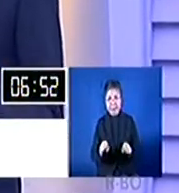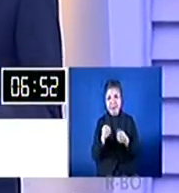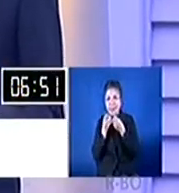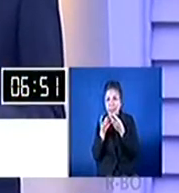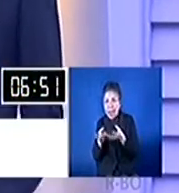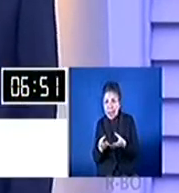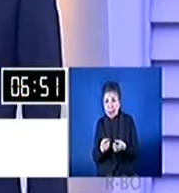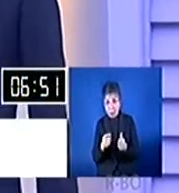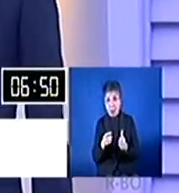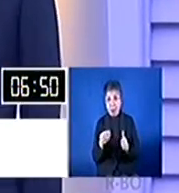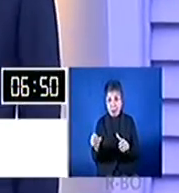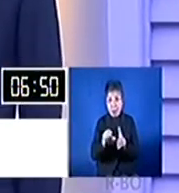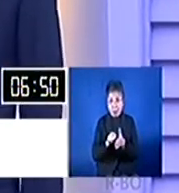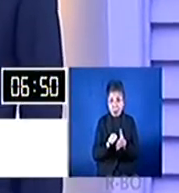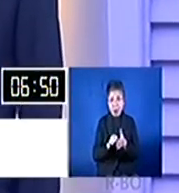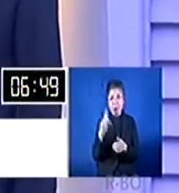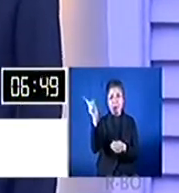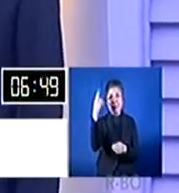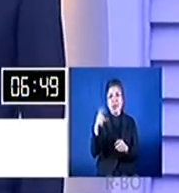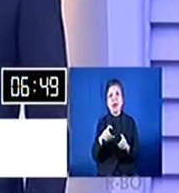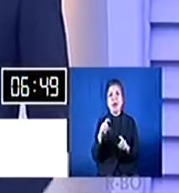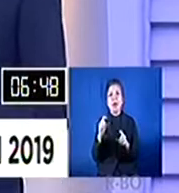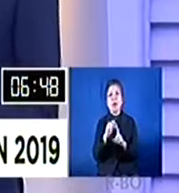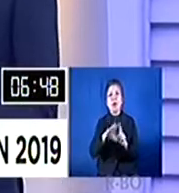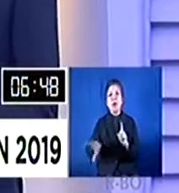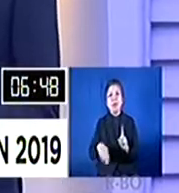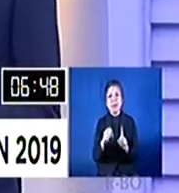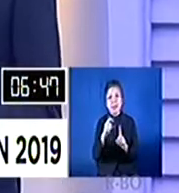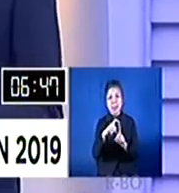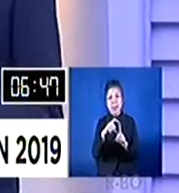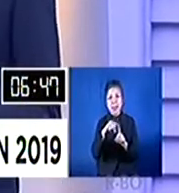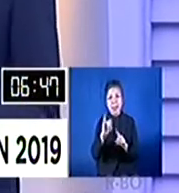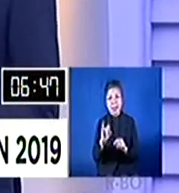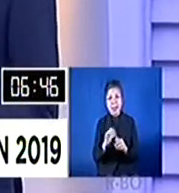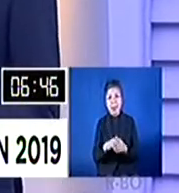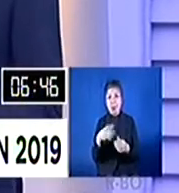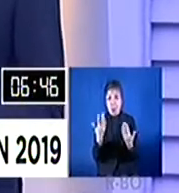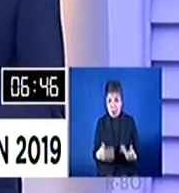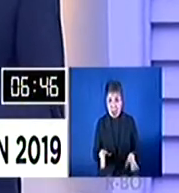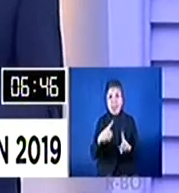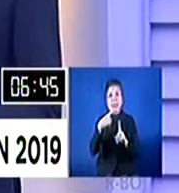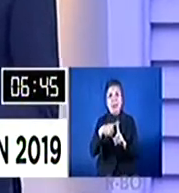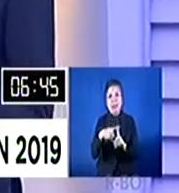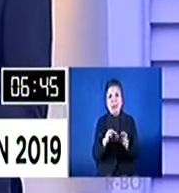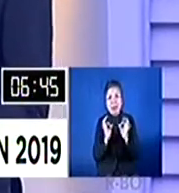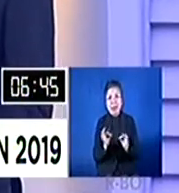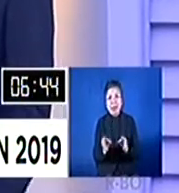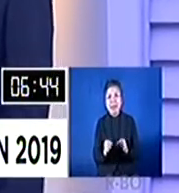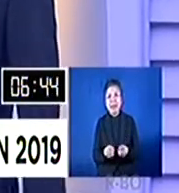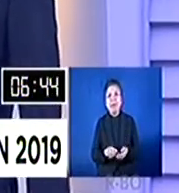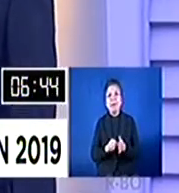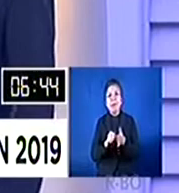yang cover oleh pemerintah provinsi, tapi juga ditambah dengan kebijakan